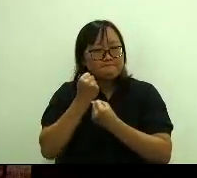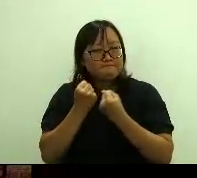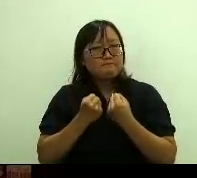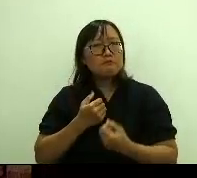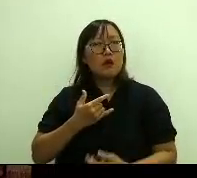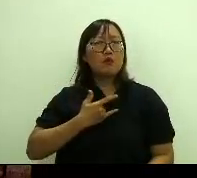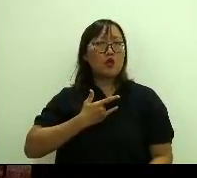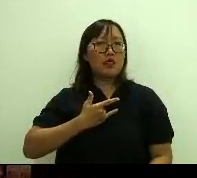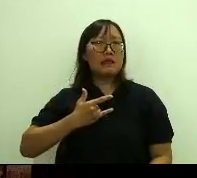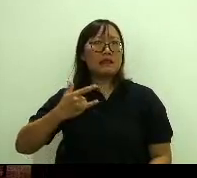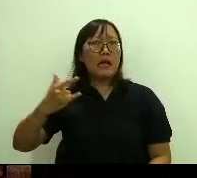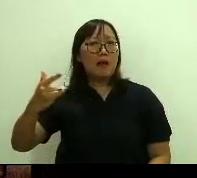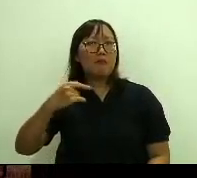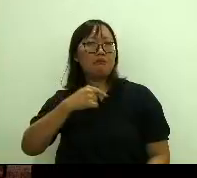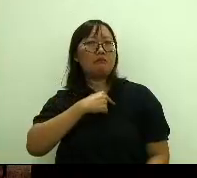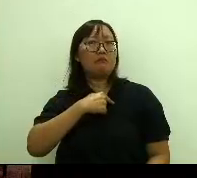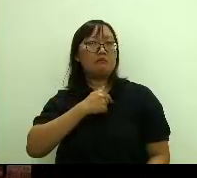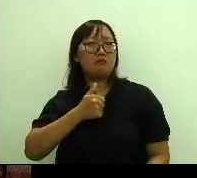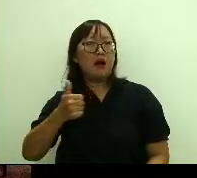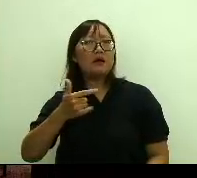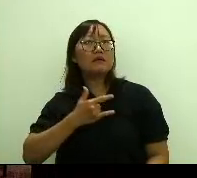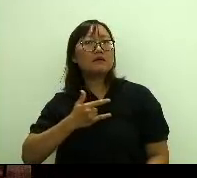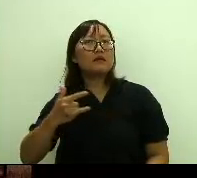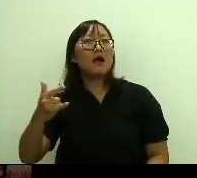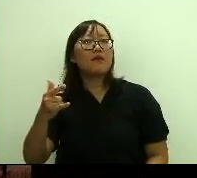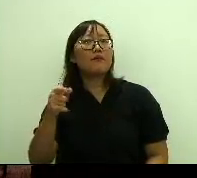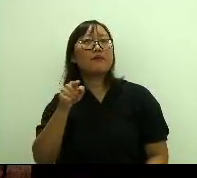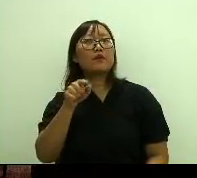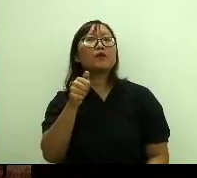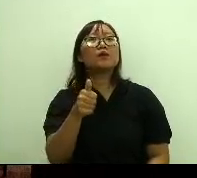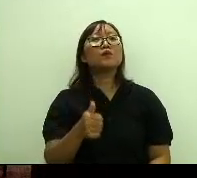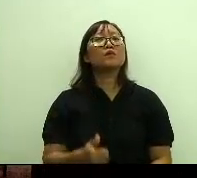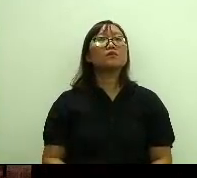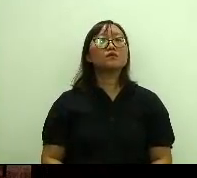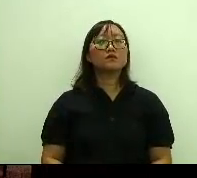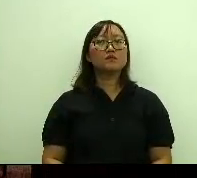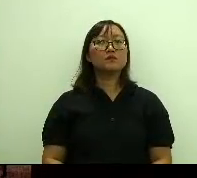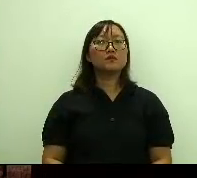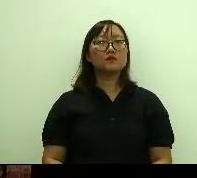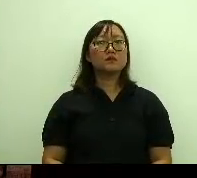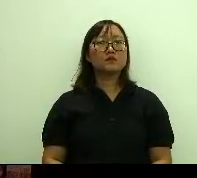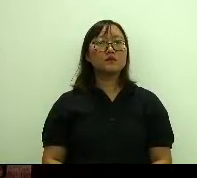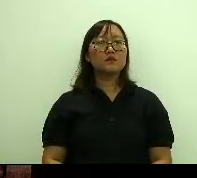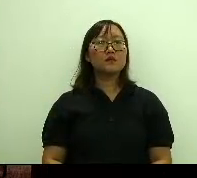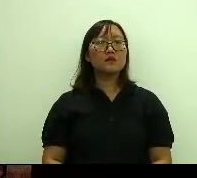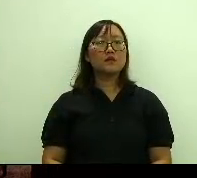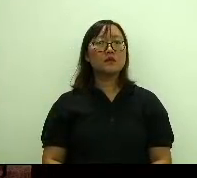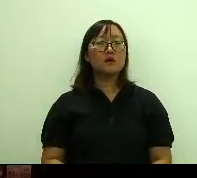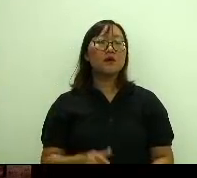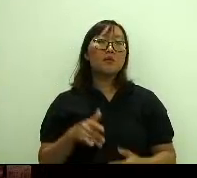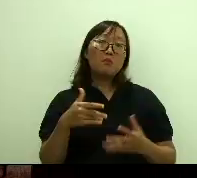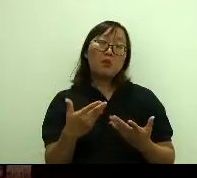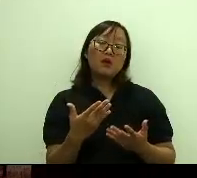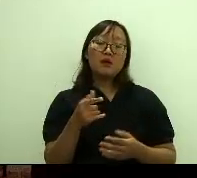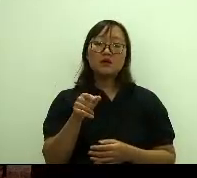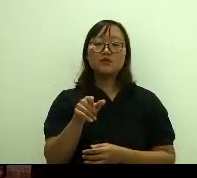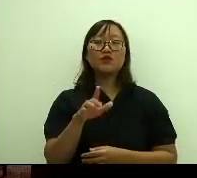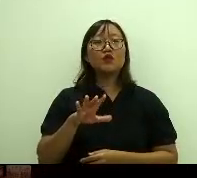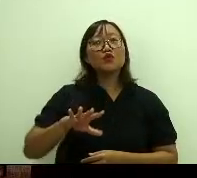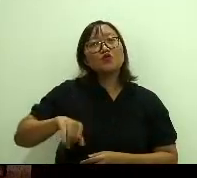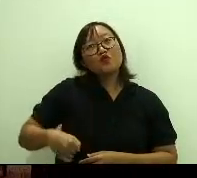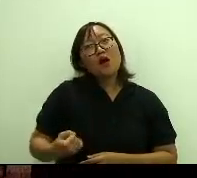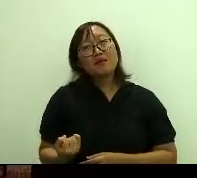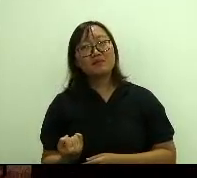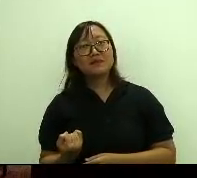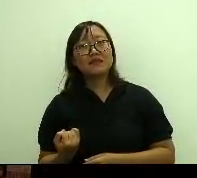bentuk hubungan yang tidak sehat. Ya, mungkin sebagai suami istri, mungkin ada